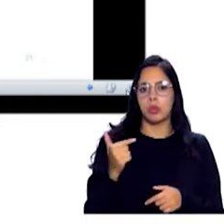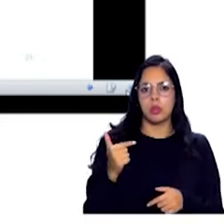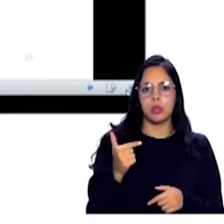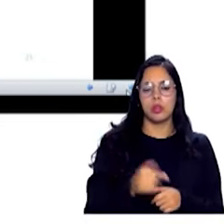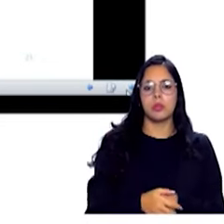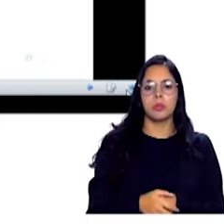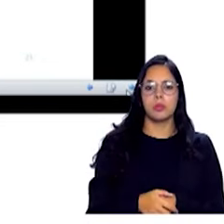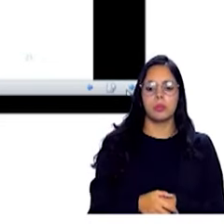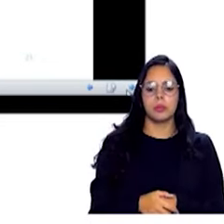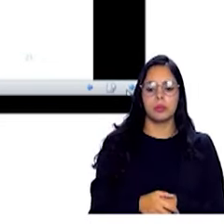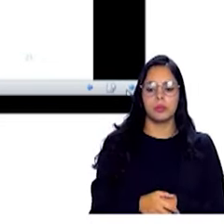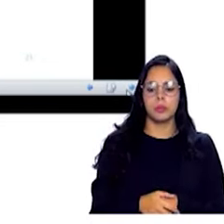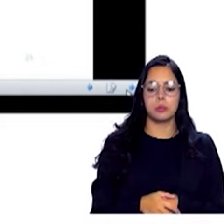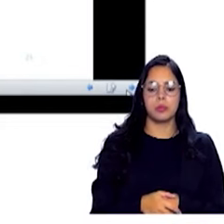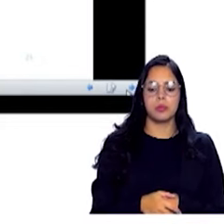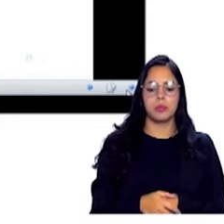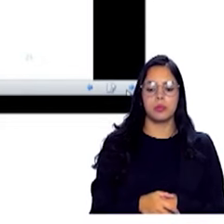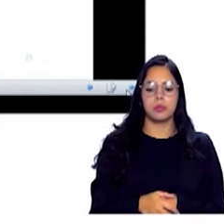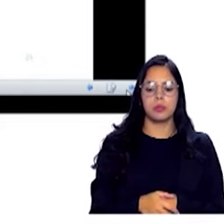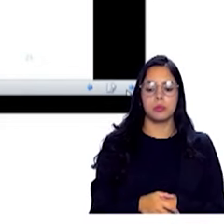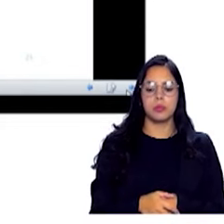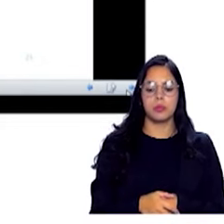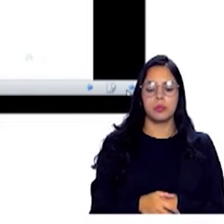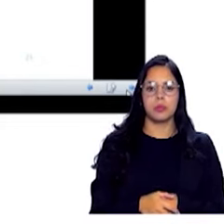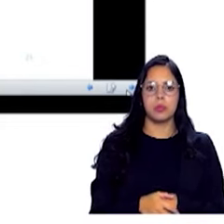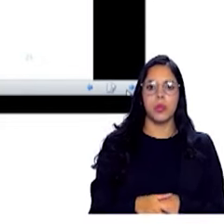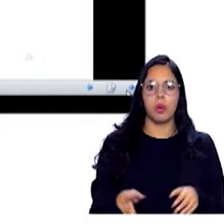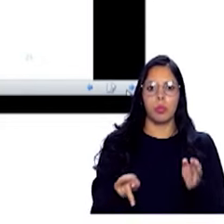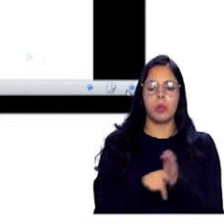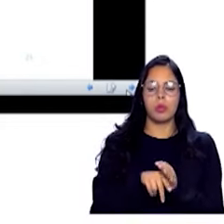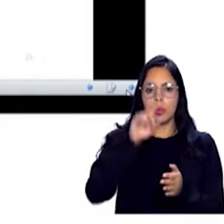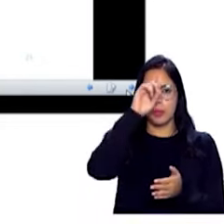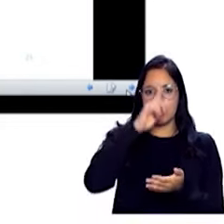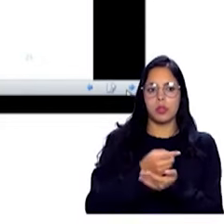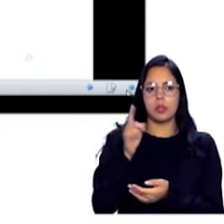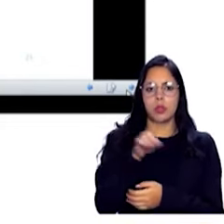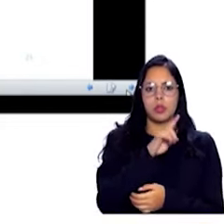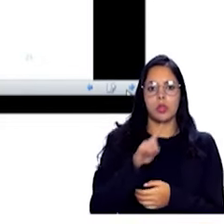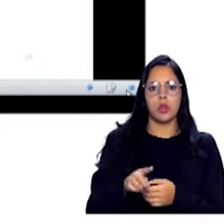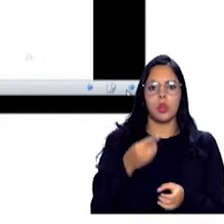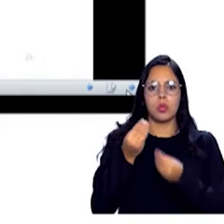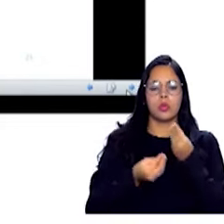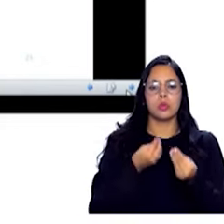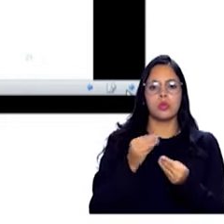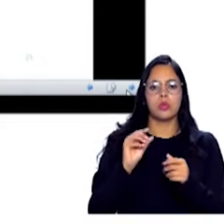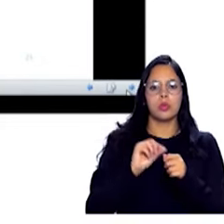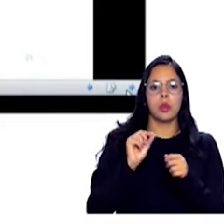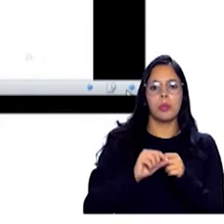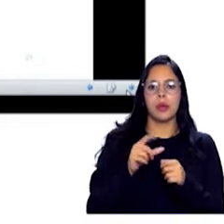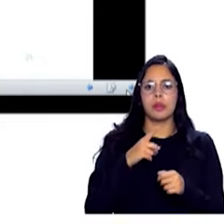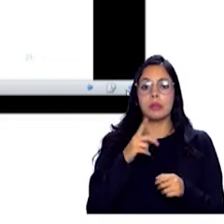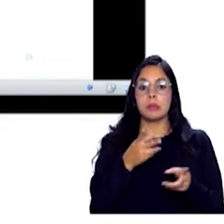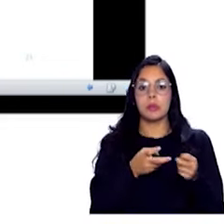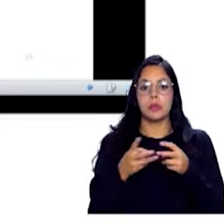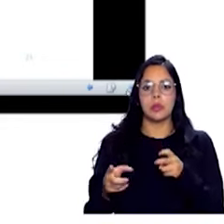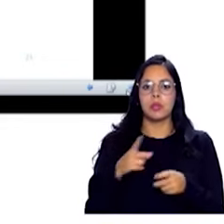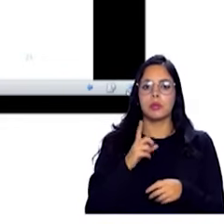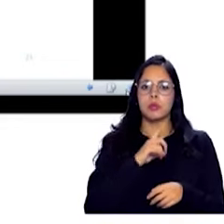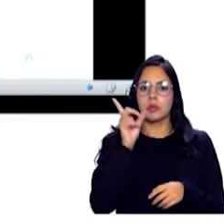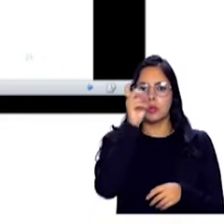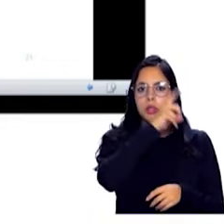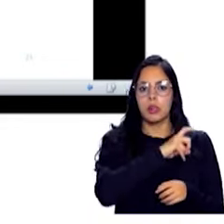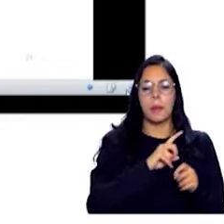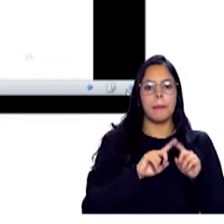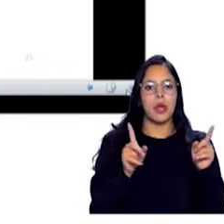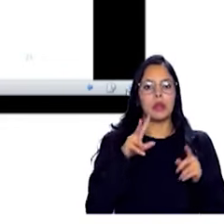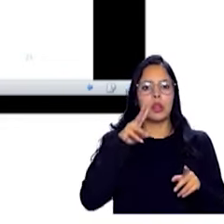facciamo a individuare A distinguere UNA difficoltà interpretativa grave da una Che Non grave diventa molto complicato